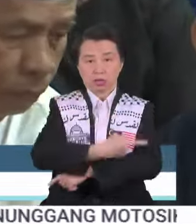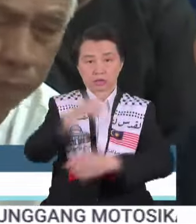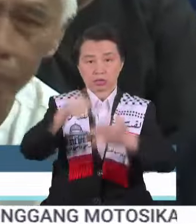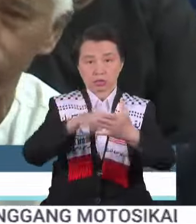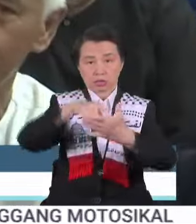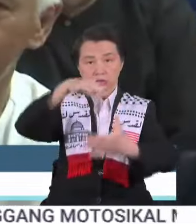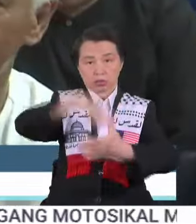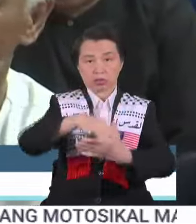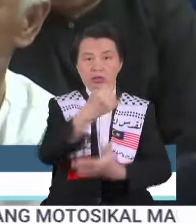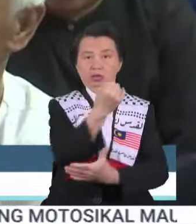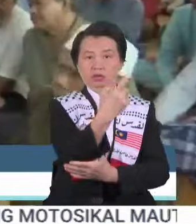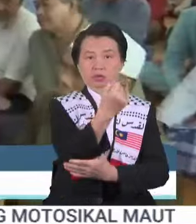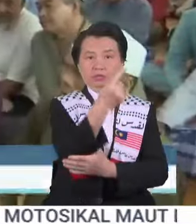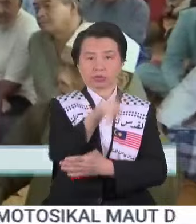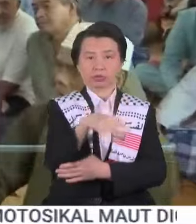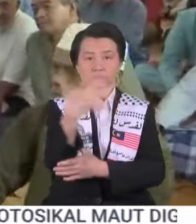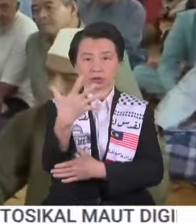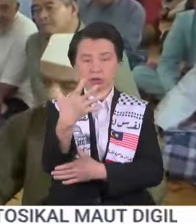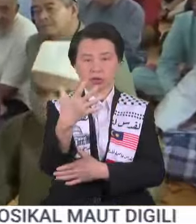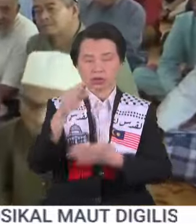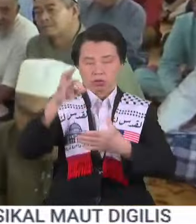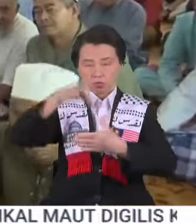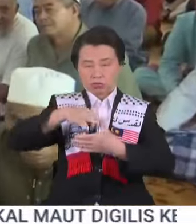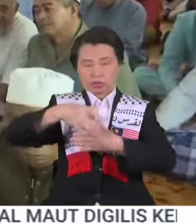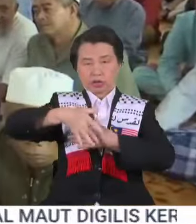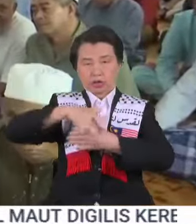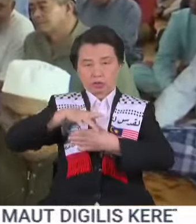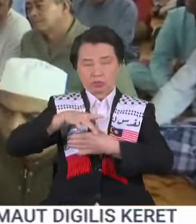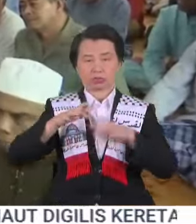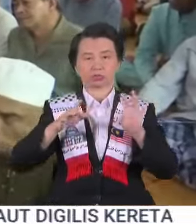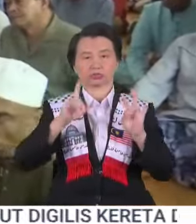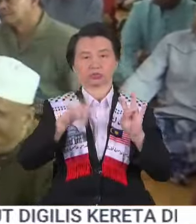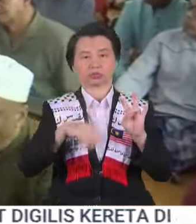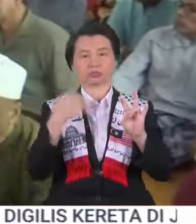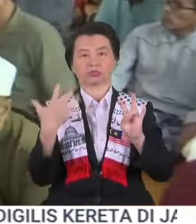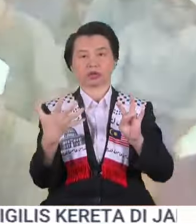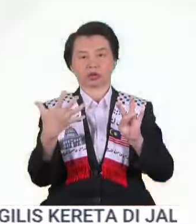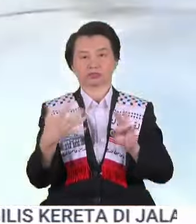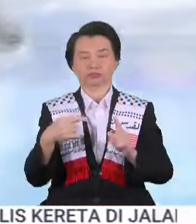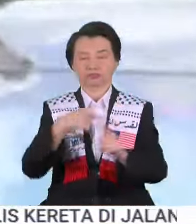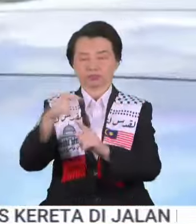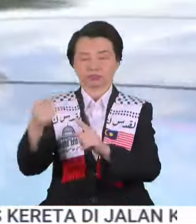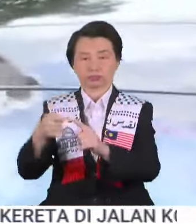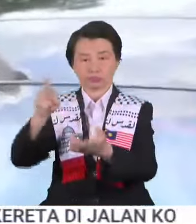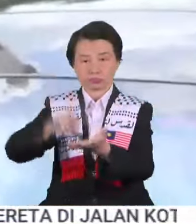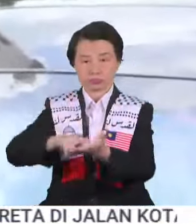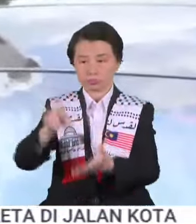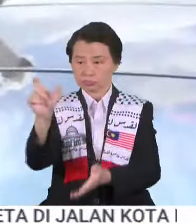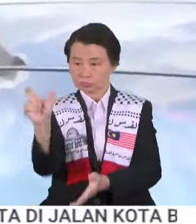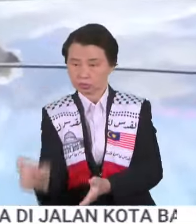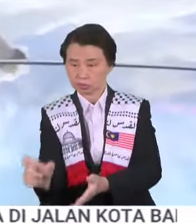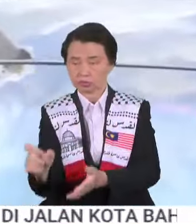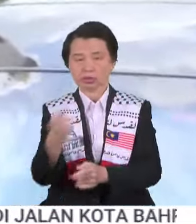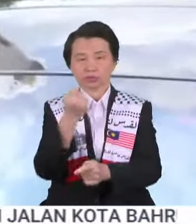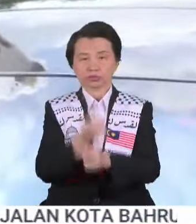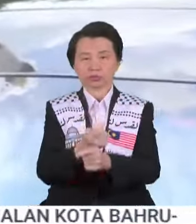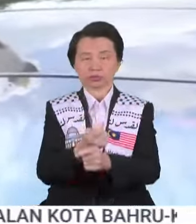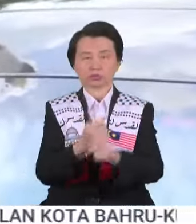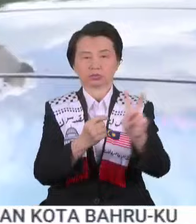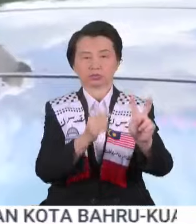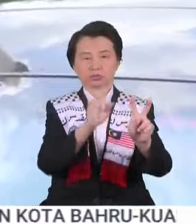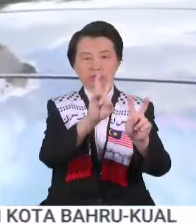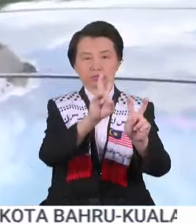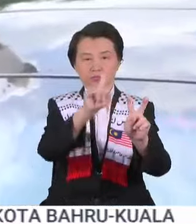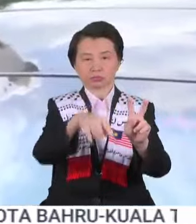pengundian pada 11 Mei, manakala undi awal pada 7 Mei. Tarikh penamaan calon pula ditetapkan pada